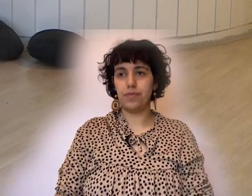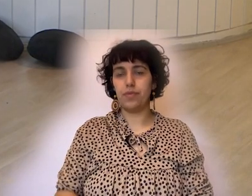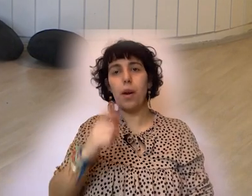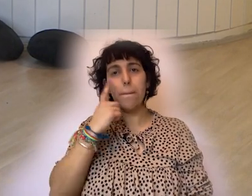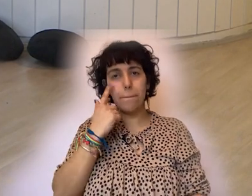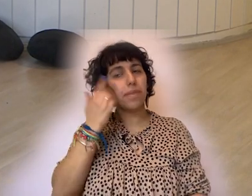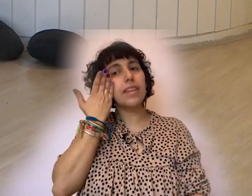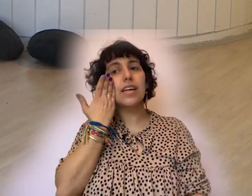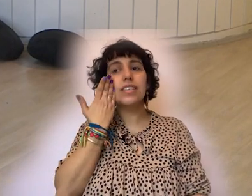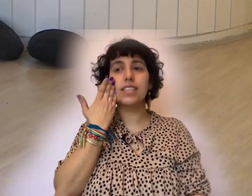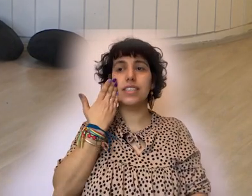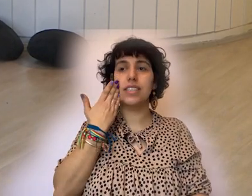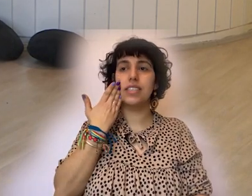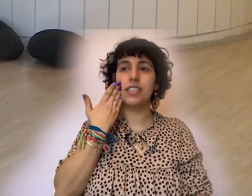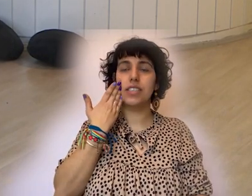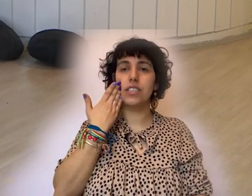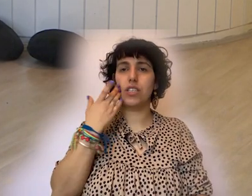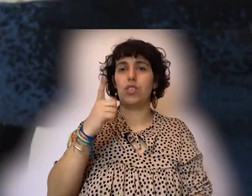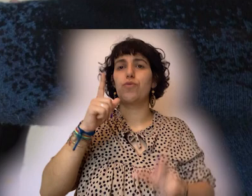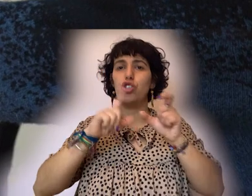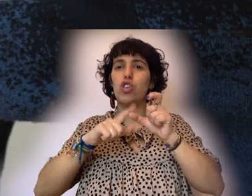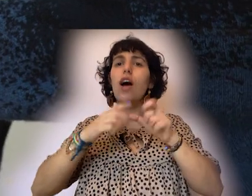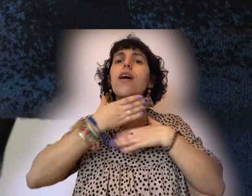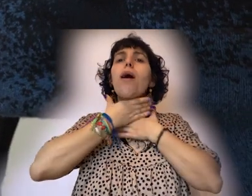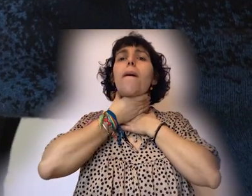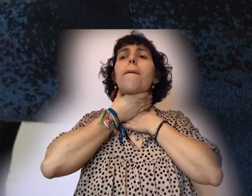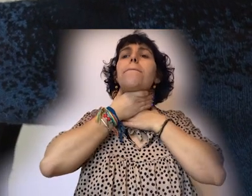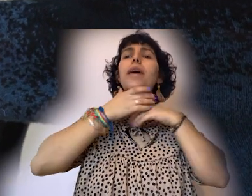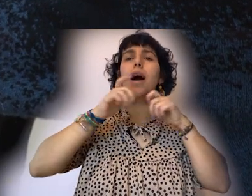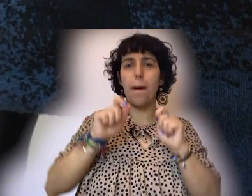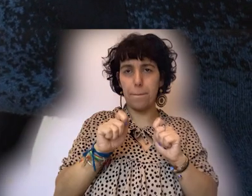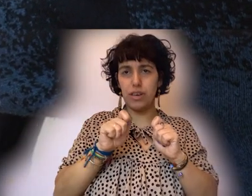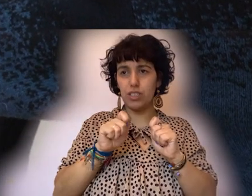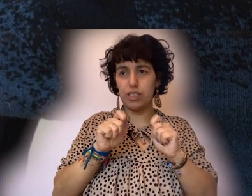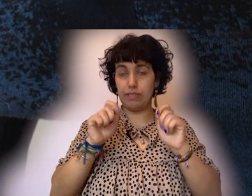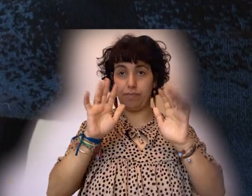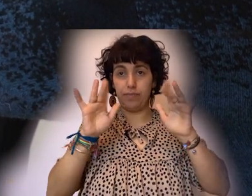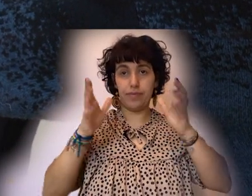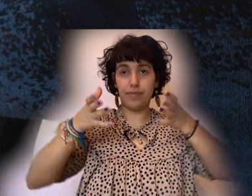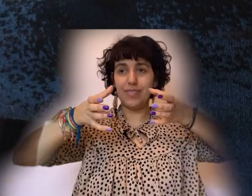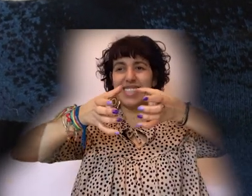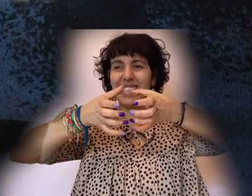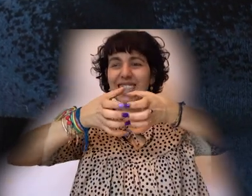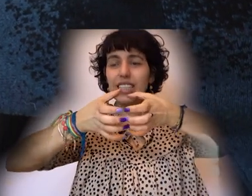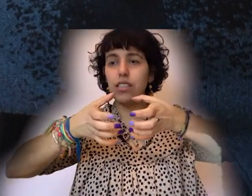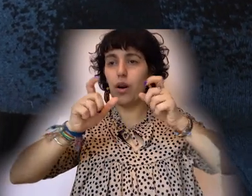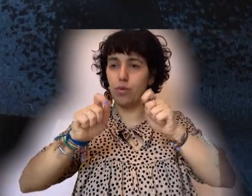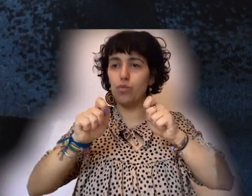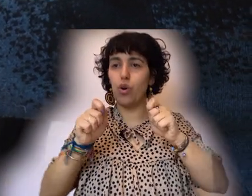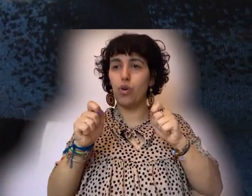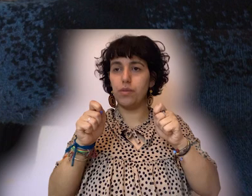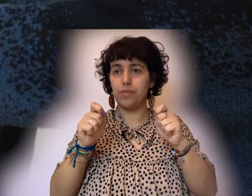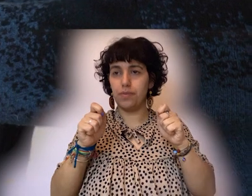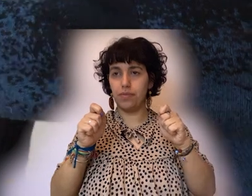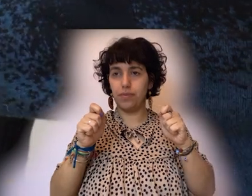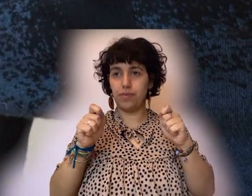22 ile birden Çağın benim bütün müdürü Boğazı sıktığında Bu arada benim arkamda düzgündür olabilir yani bahsettiğim gibi